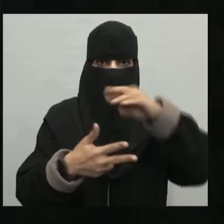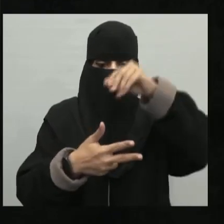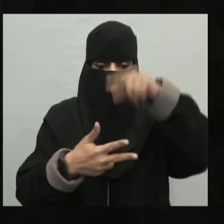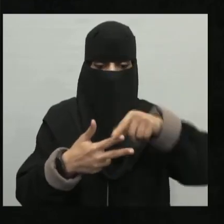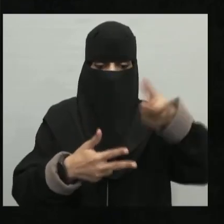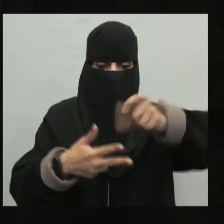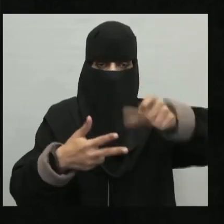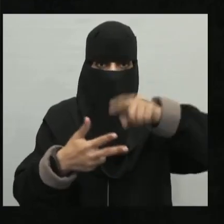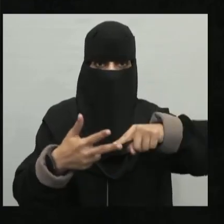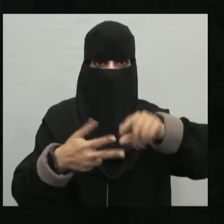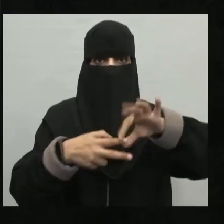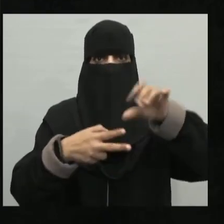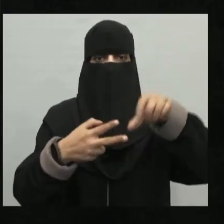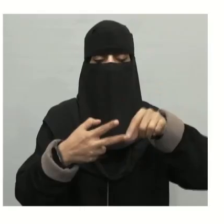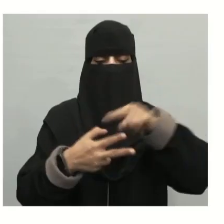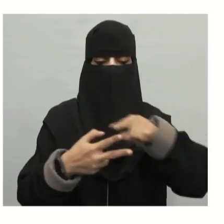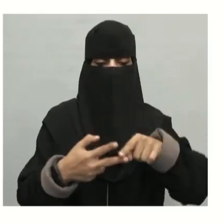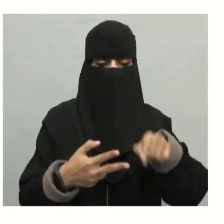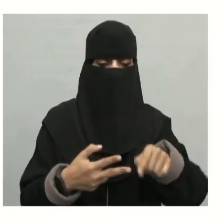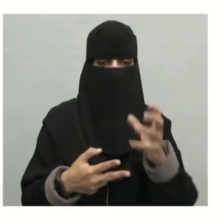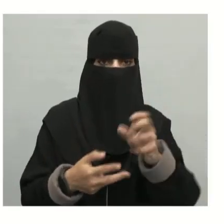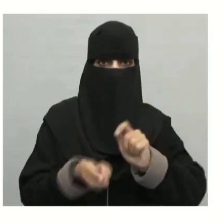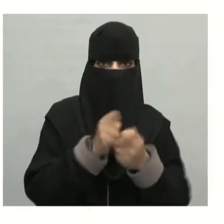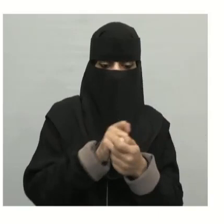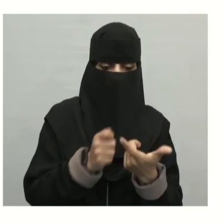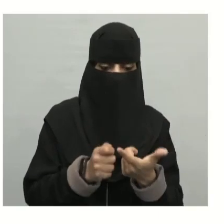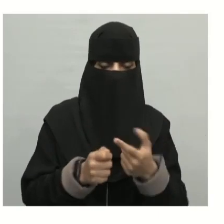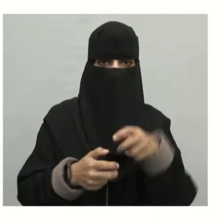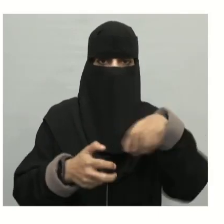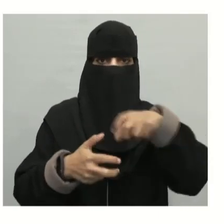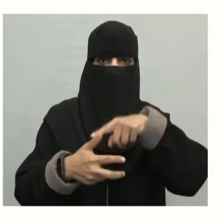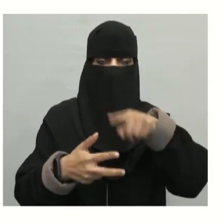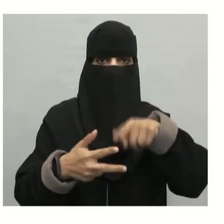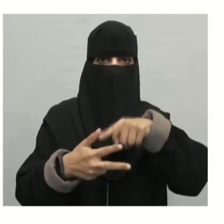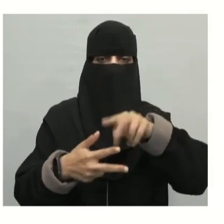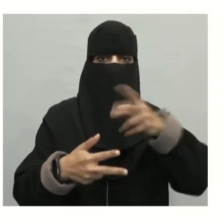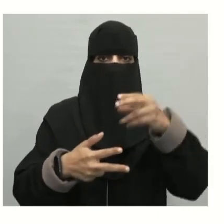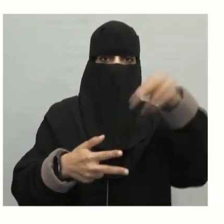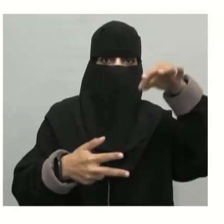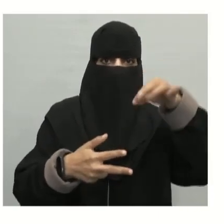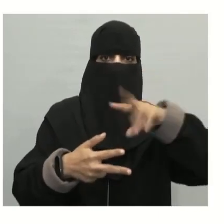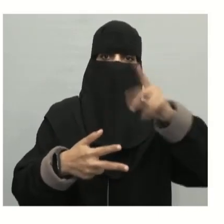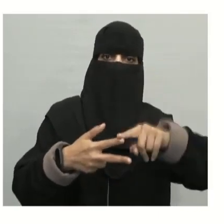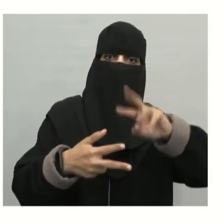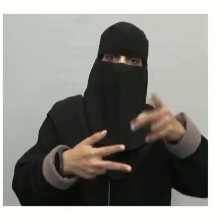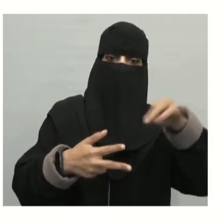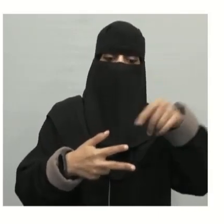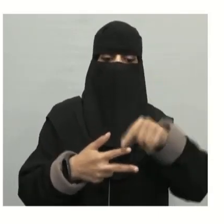والكيميائيه والعضويه والصخور المتحوله تنقسم الى متورقه وغير متورقه